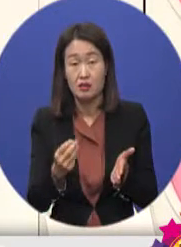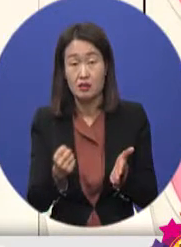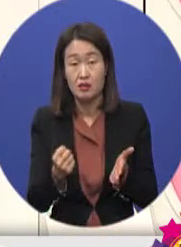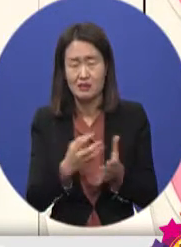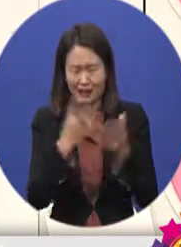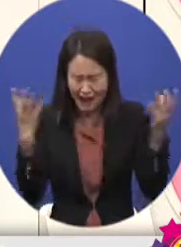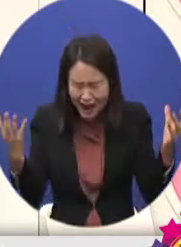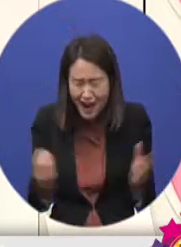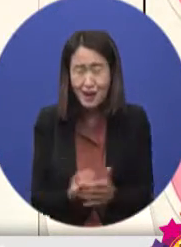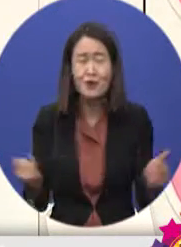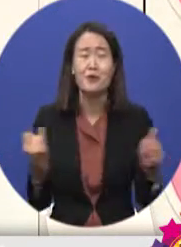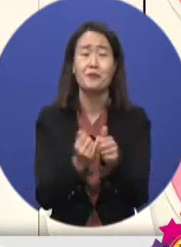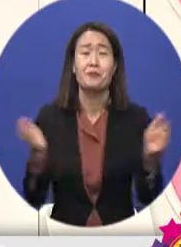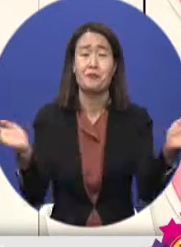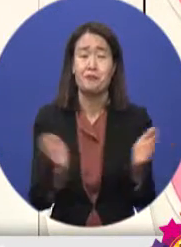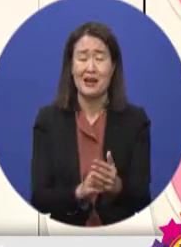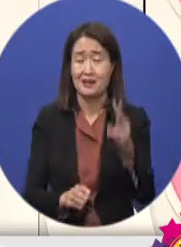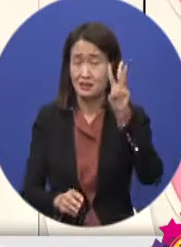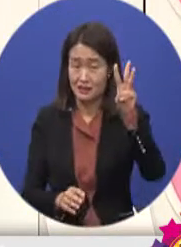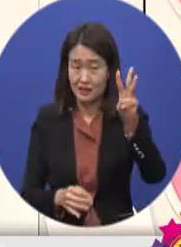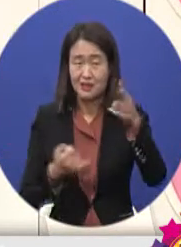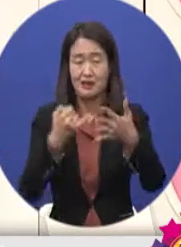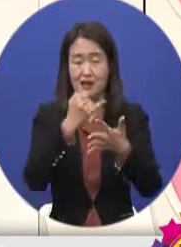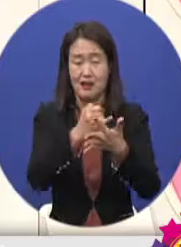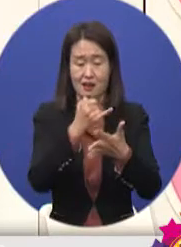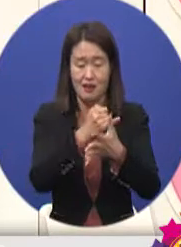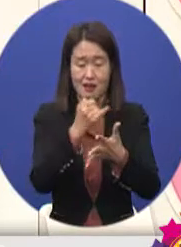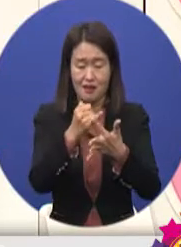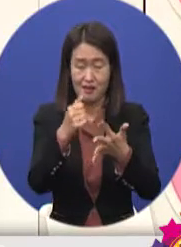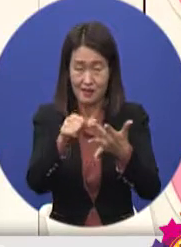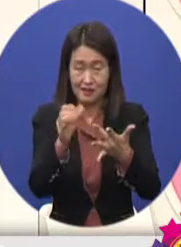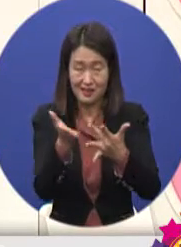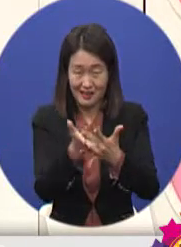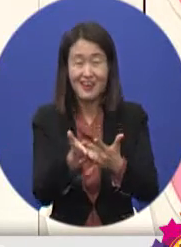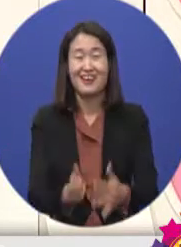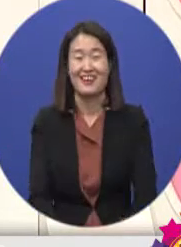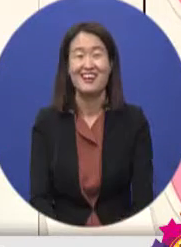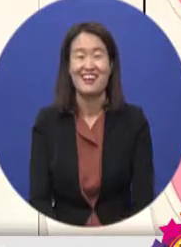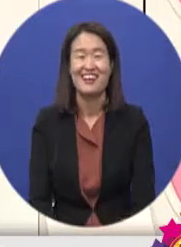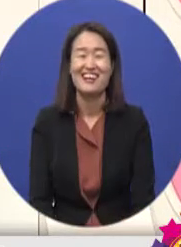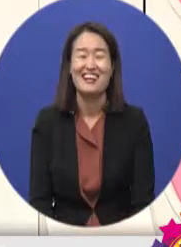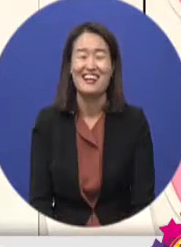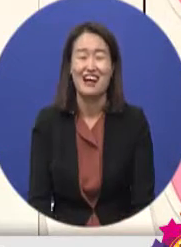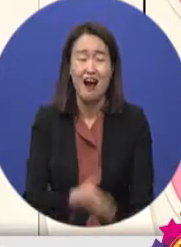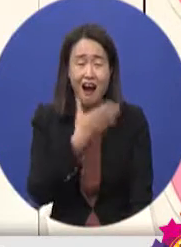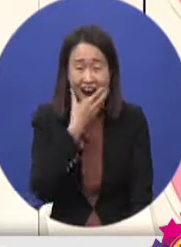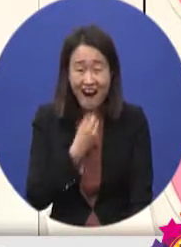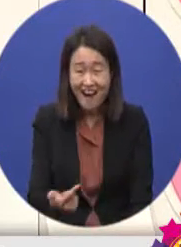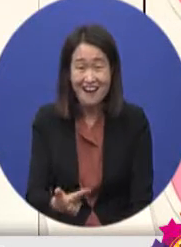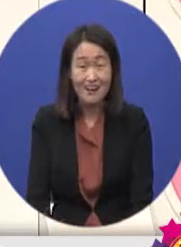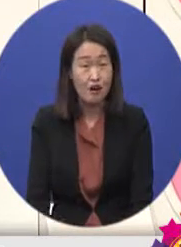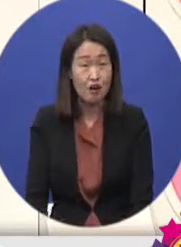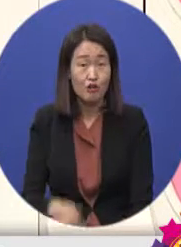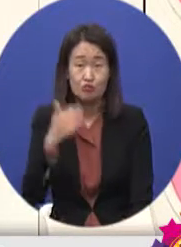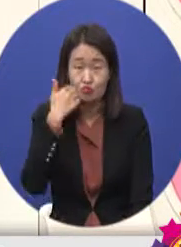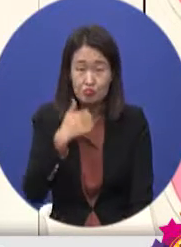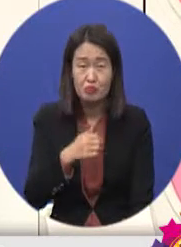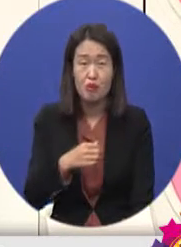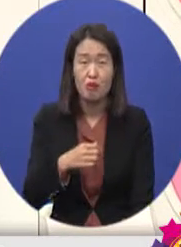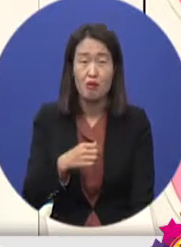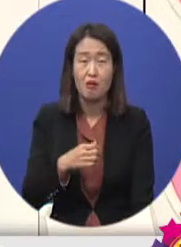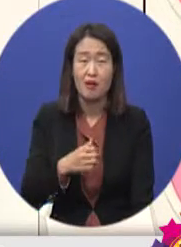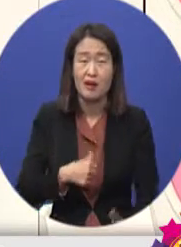다 결혼했어요, 셋이. 아우, 셋이기나. 네. 복도 많으시네. 어떤 분들은 뭐